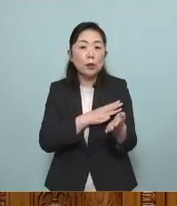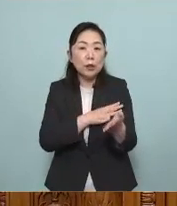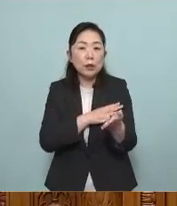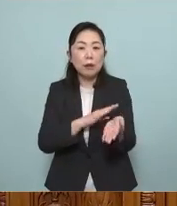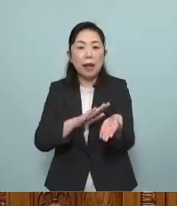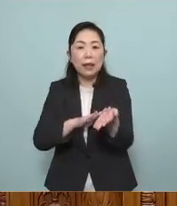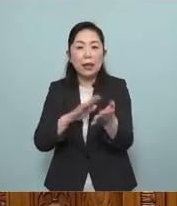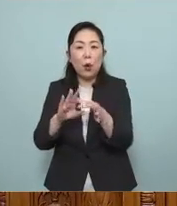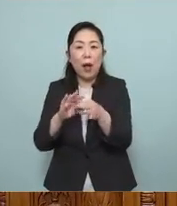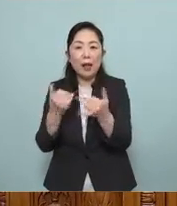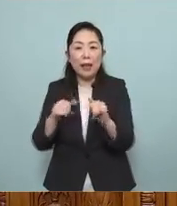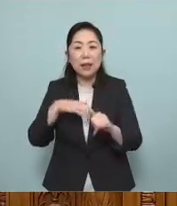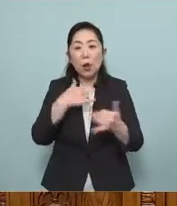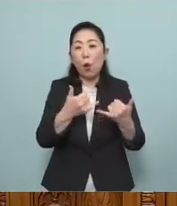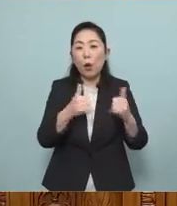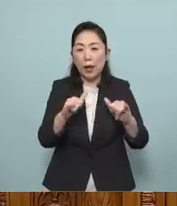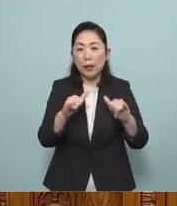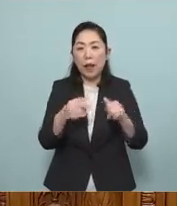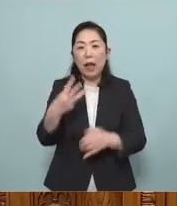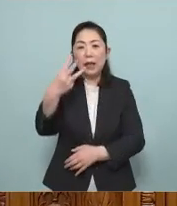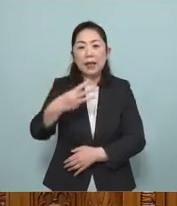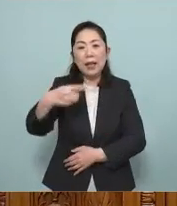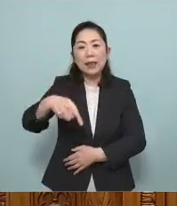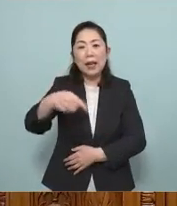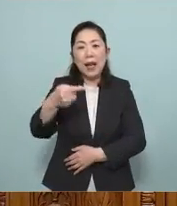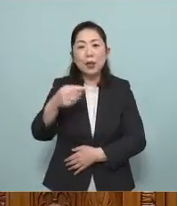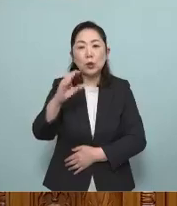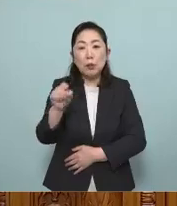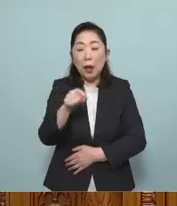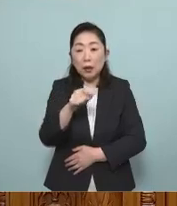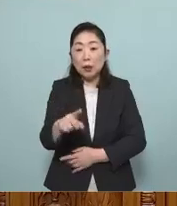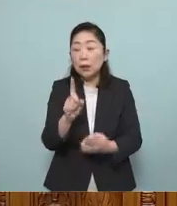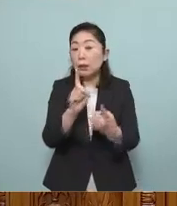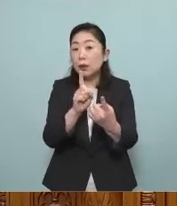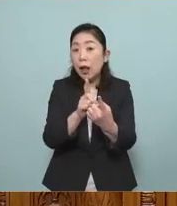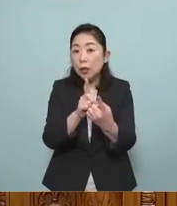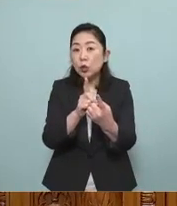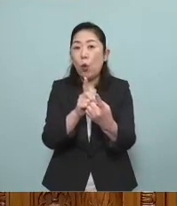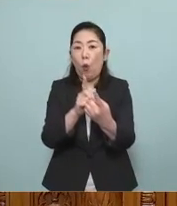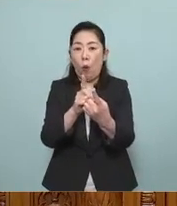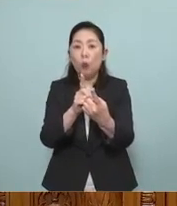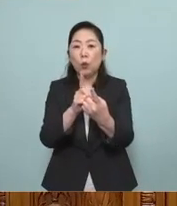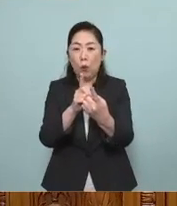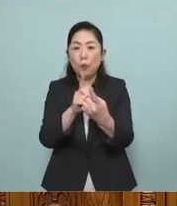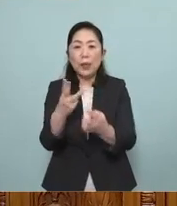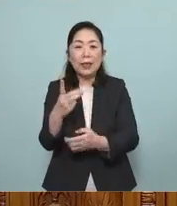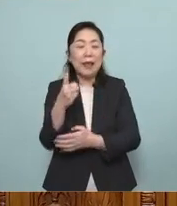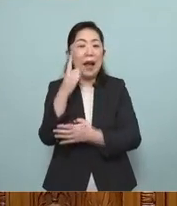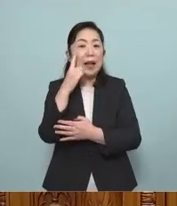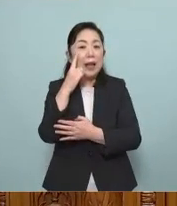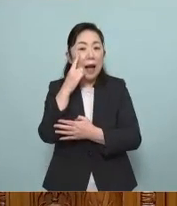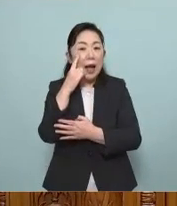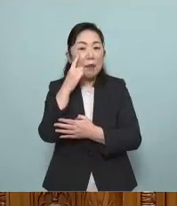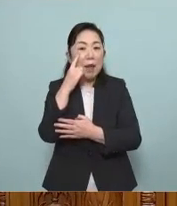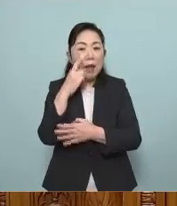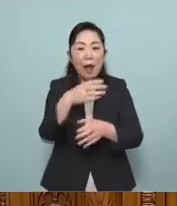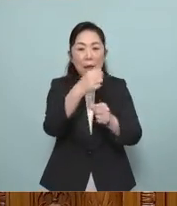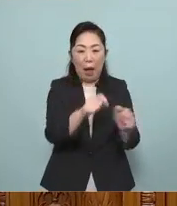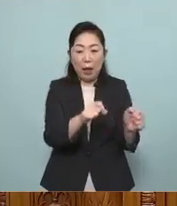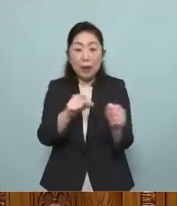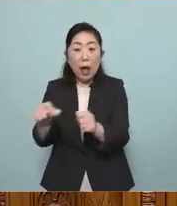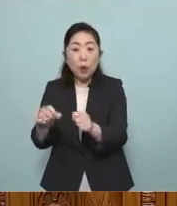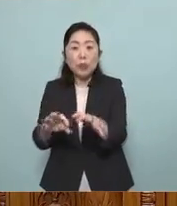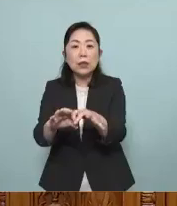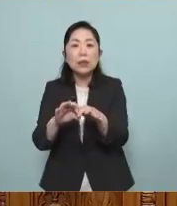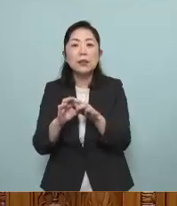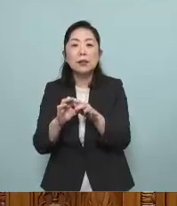関係者、高齢者3100万人を対象とする3回目接種の前倒しについて、